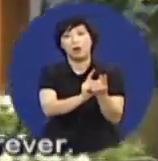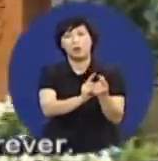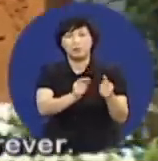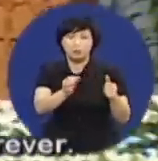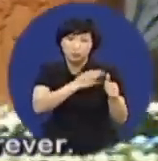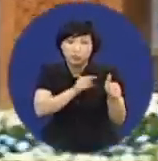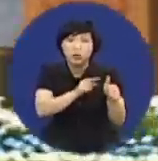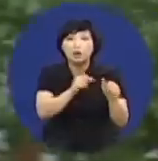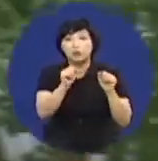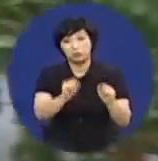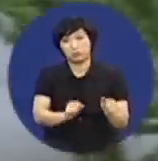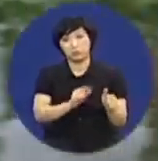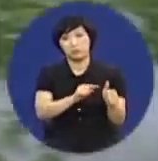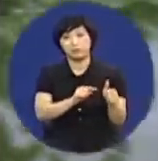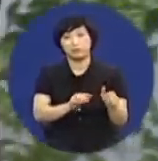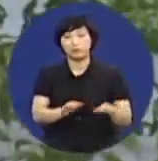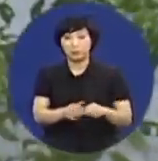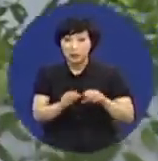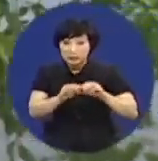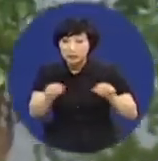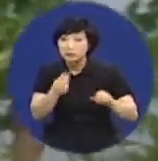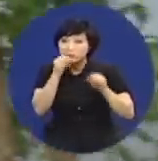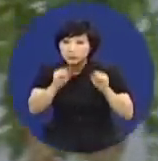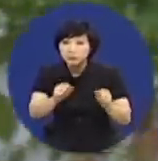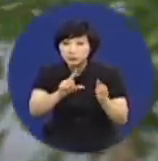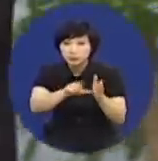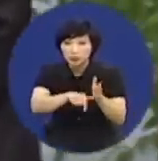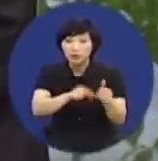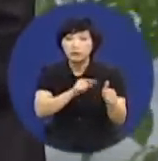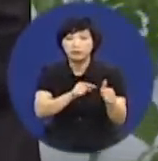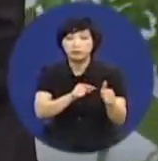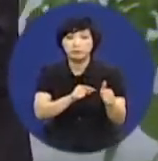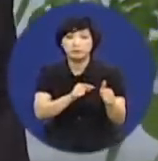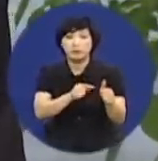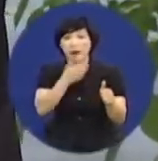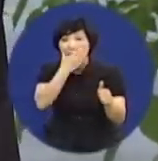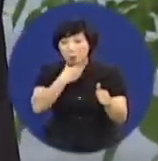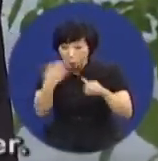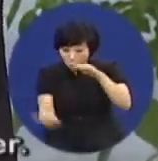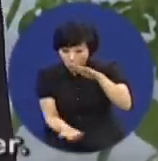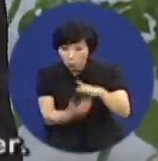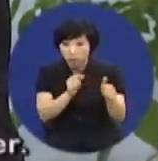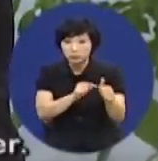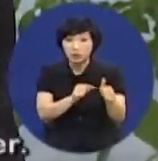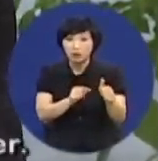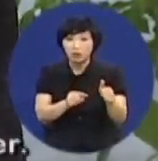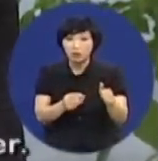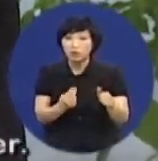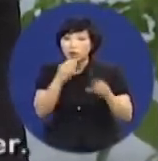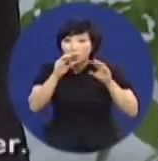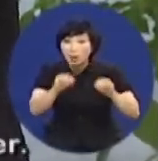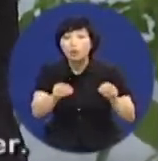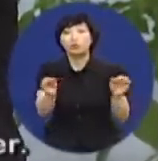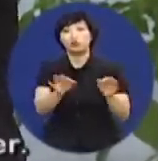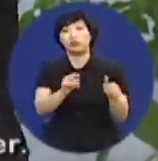この金持ちが生きるしかないのです。そんなに幸せだった金持ちが、肉が終わる